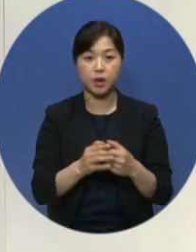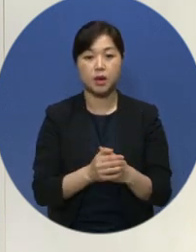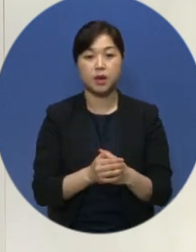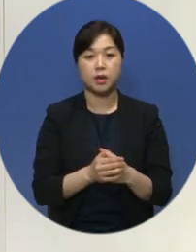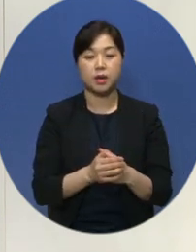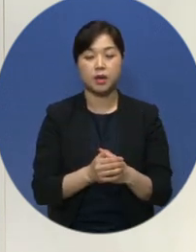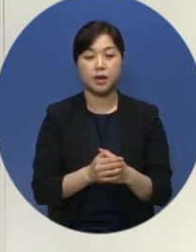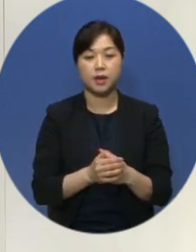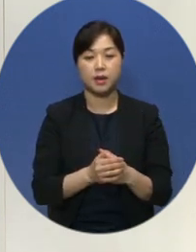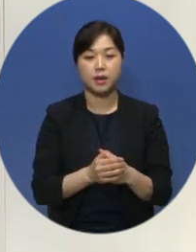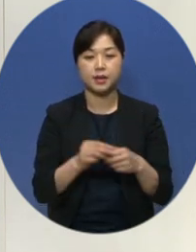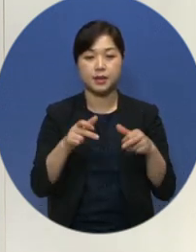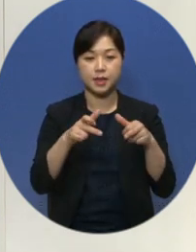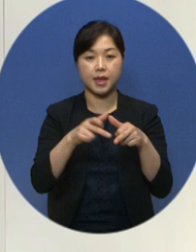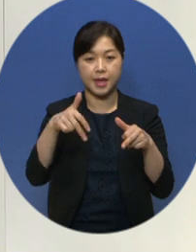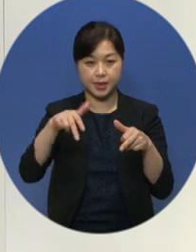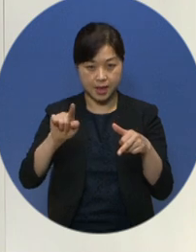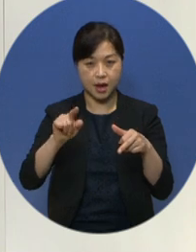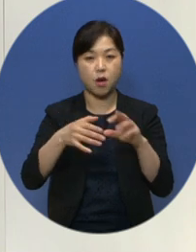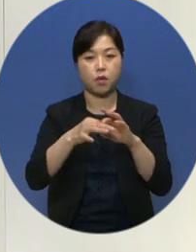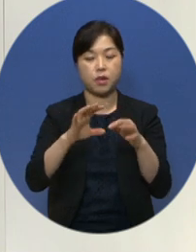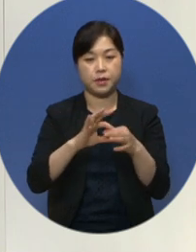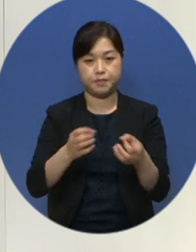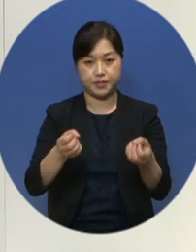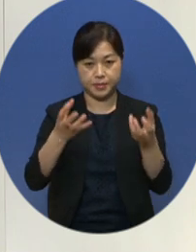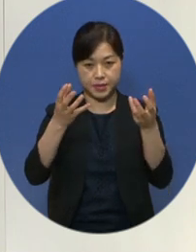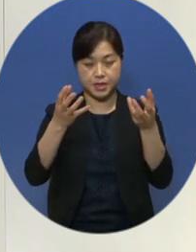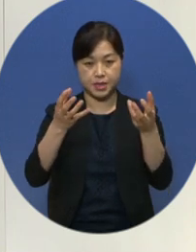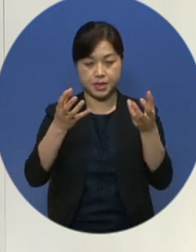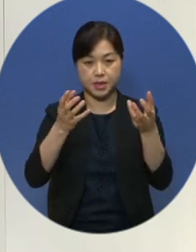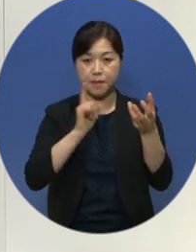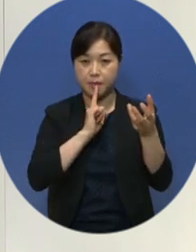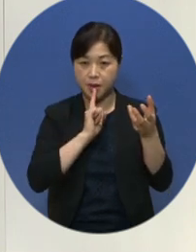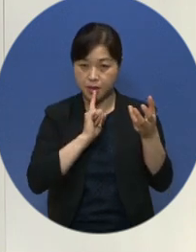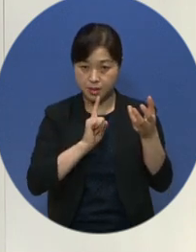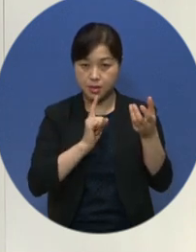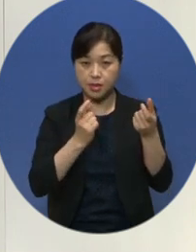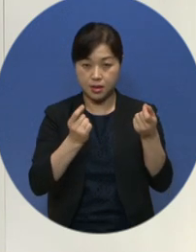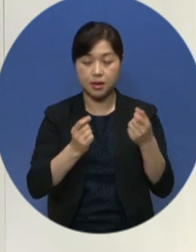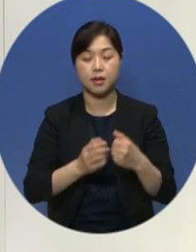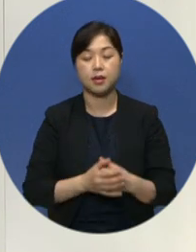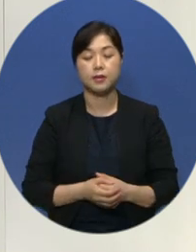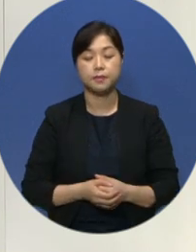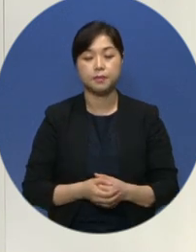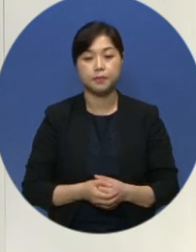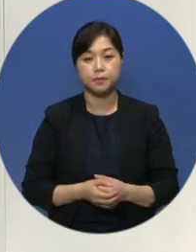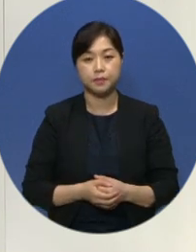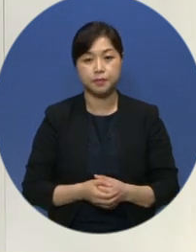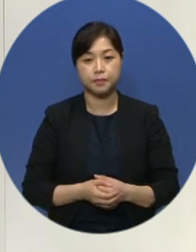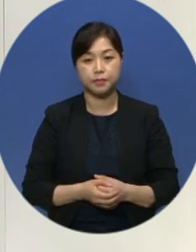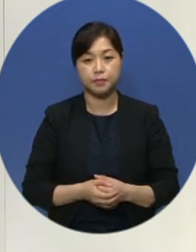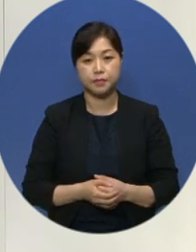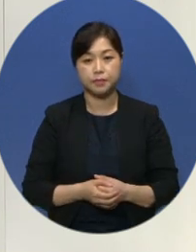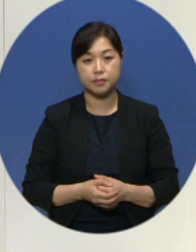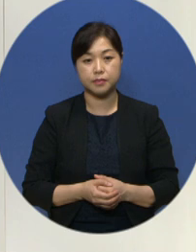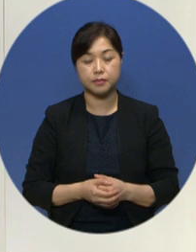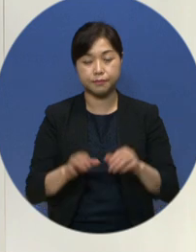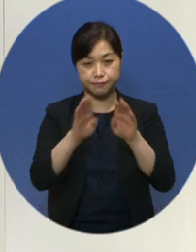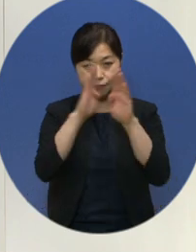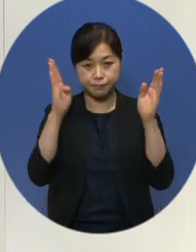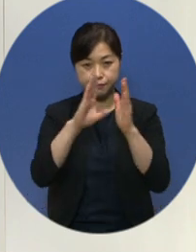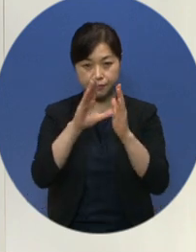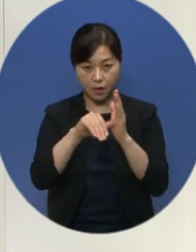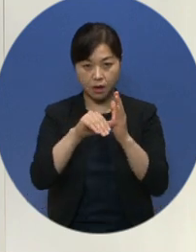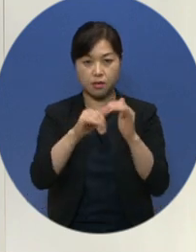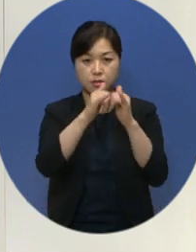장애자 올림픽 이라 그랬습니다 그 장애자 올림픽이 개최될 때에 사회적인 구조가